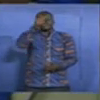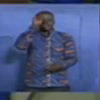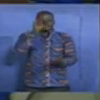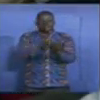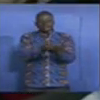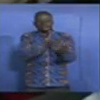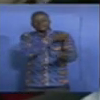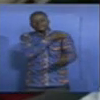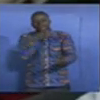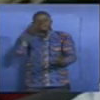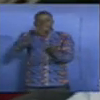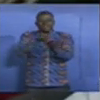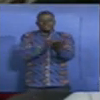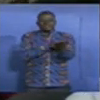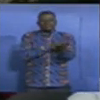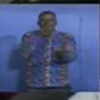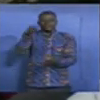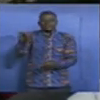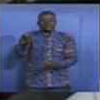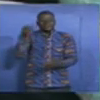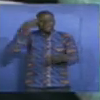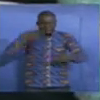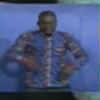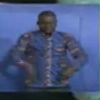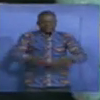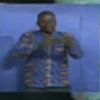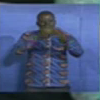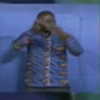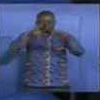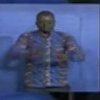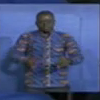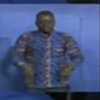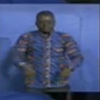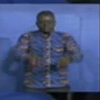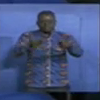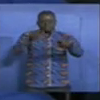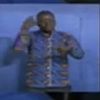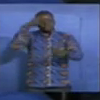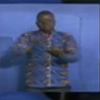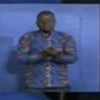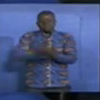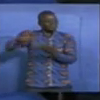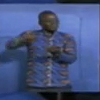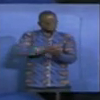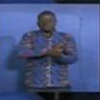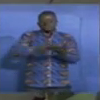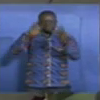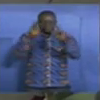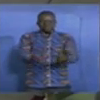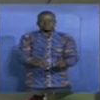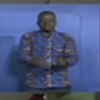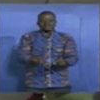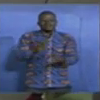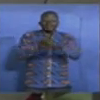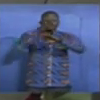CFA. Des infrastructures qui sont malheureusement détruites par les usagers de la route. Et à travers ce thème,